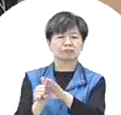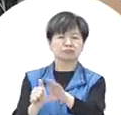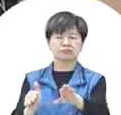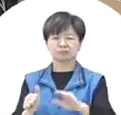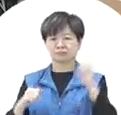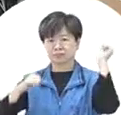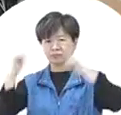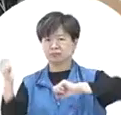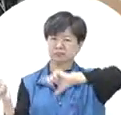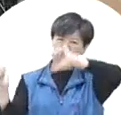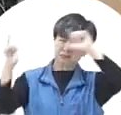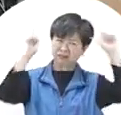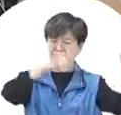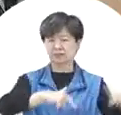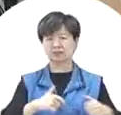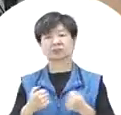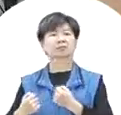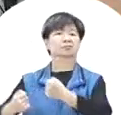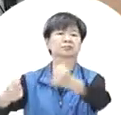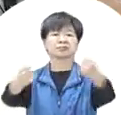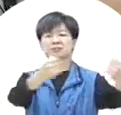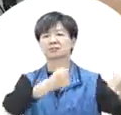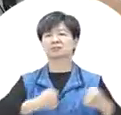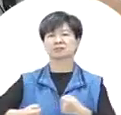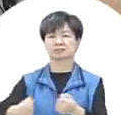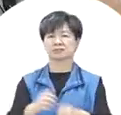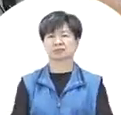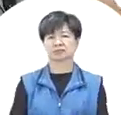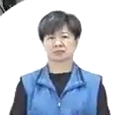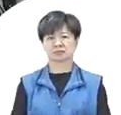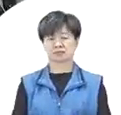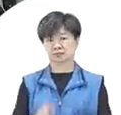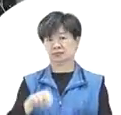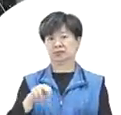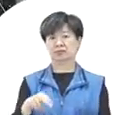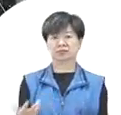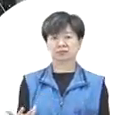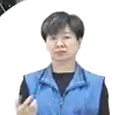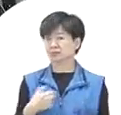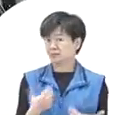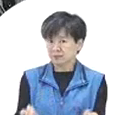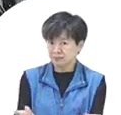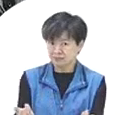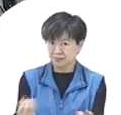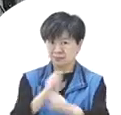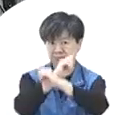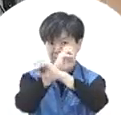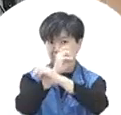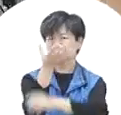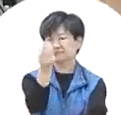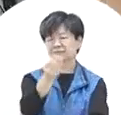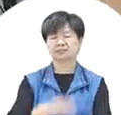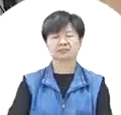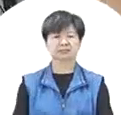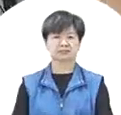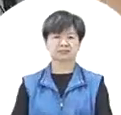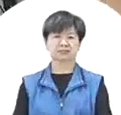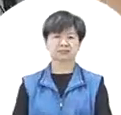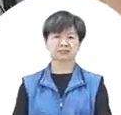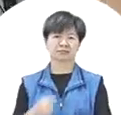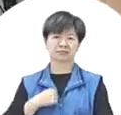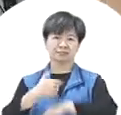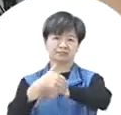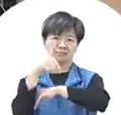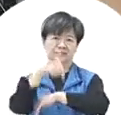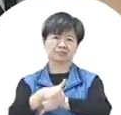哎、欸，一直绕啦。嘿哪，一直绕啊！我们都没有哎、欸。 这样子啦。 那你说叫我们偏乡